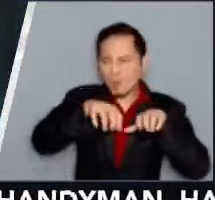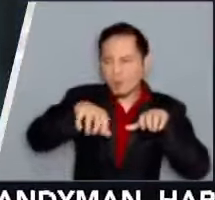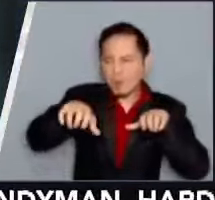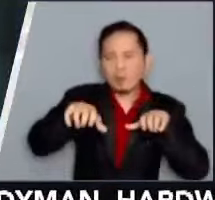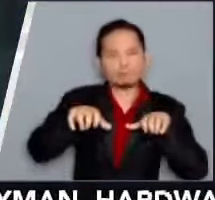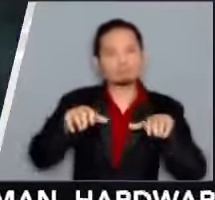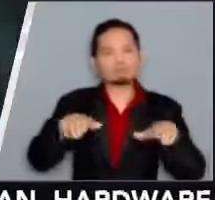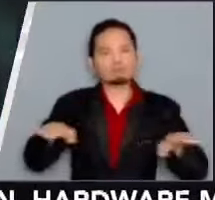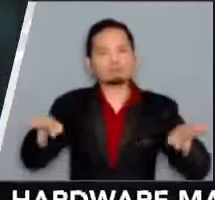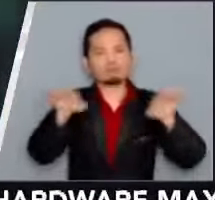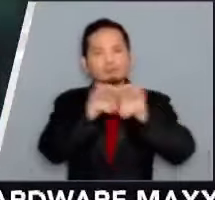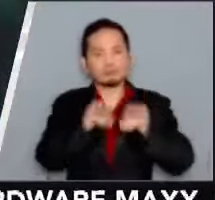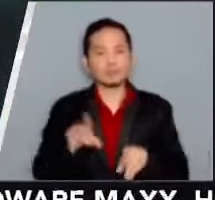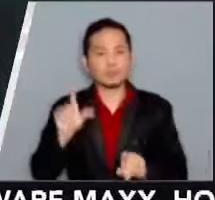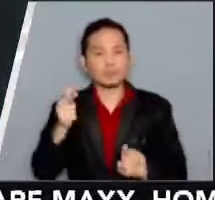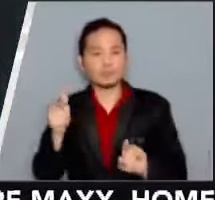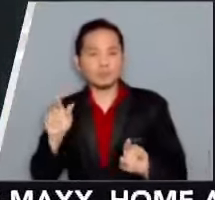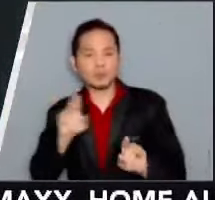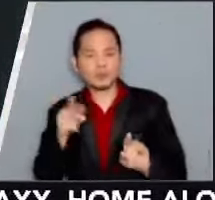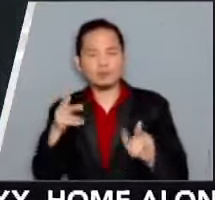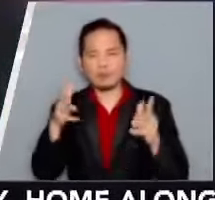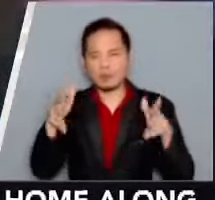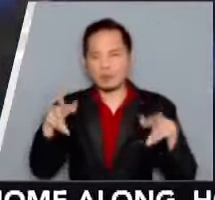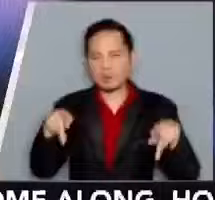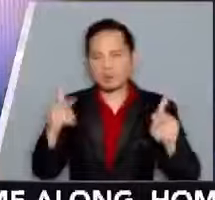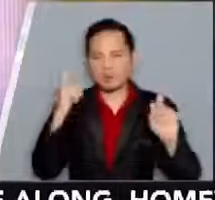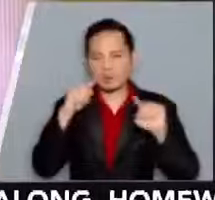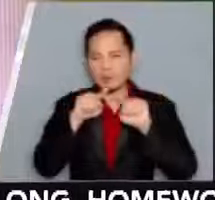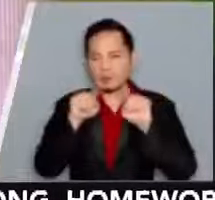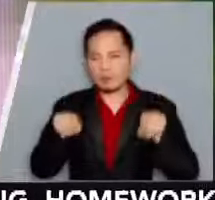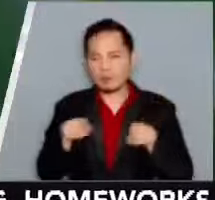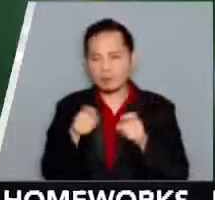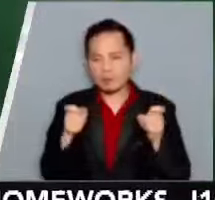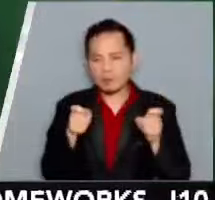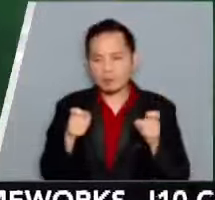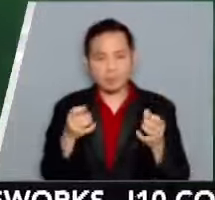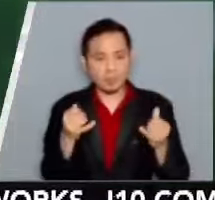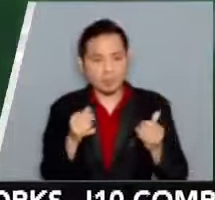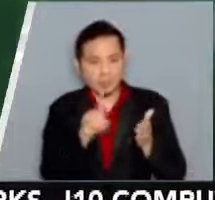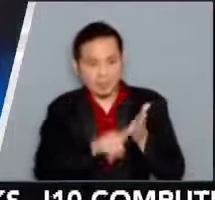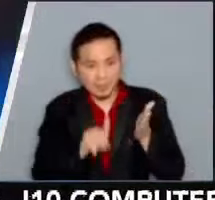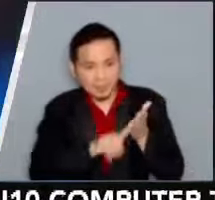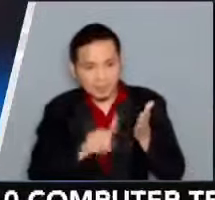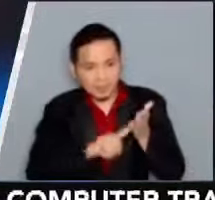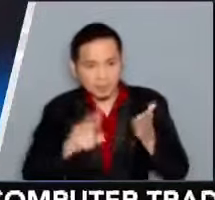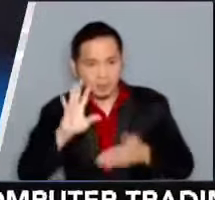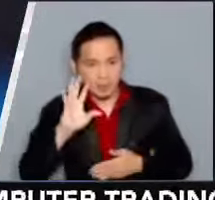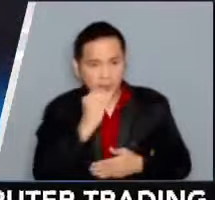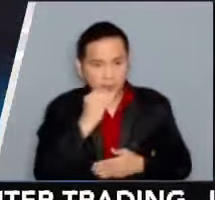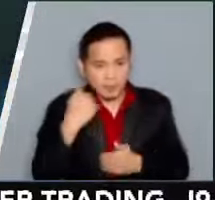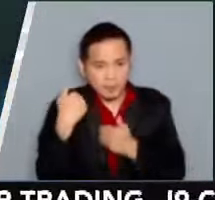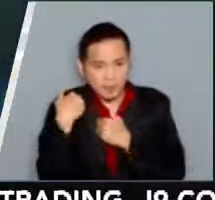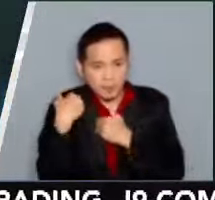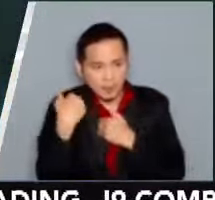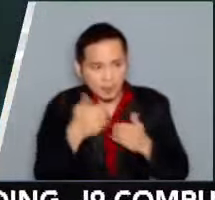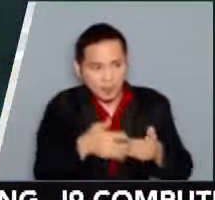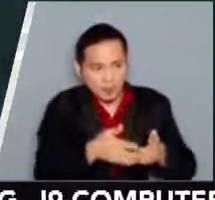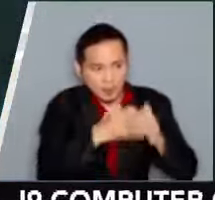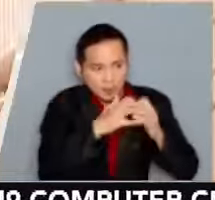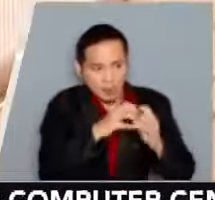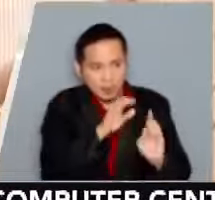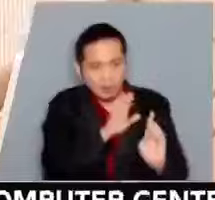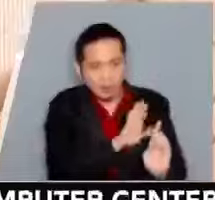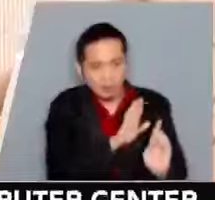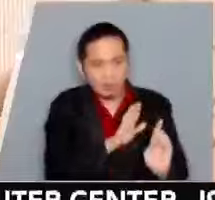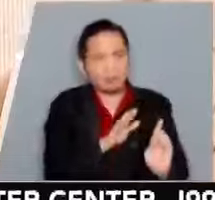ang Kongreso at ang DG para matukoy kung sinino ang mga dapat managot sa pagpapatayo ng Resort na deklaradong protected